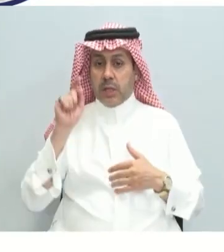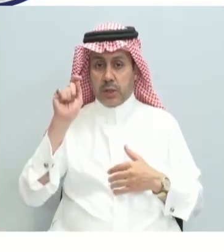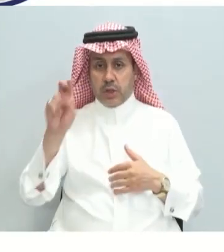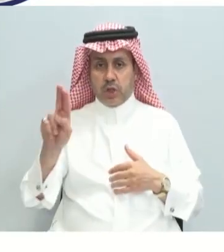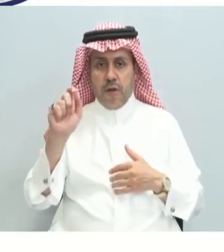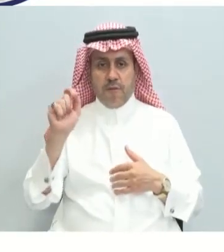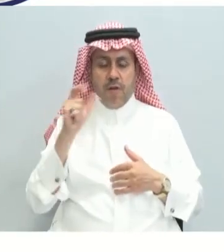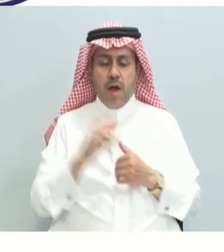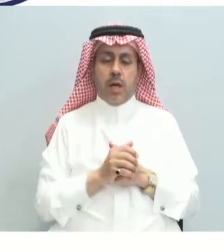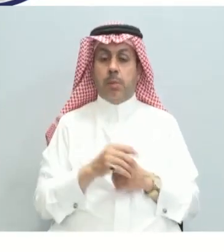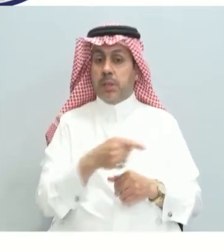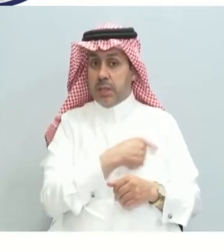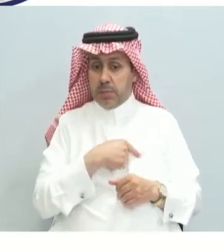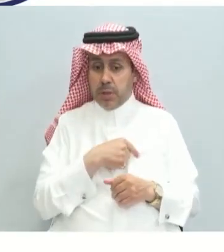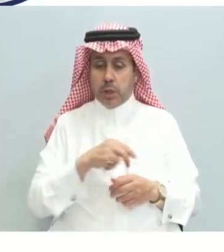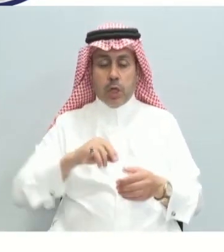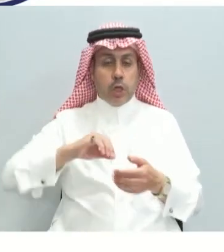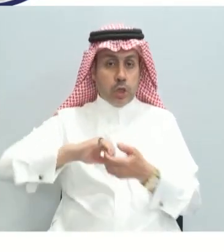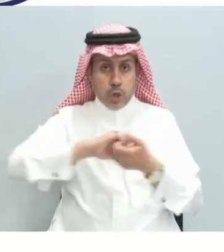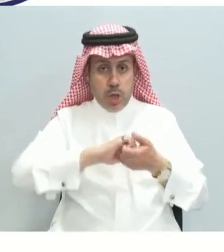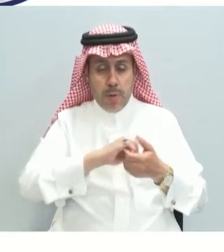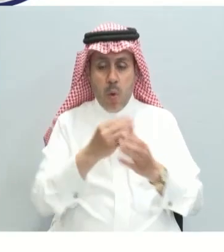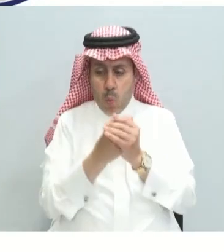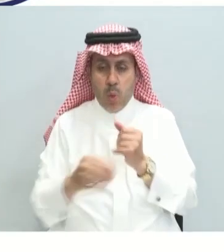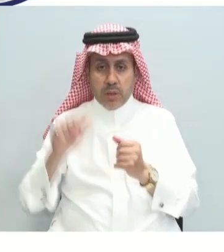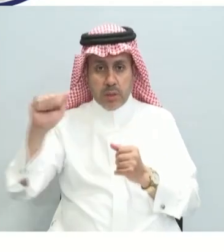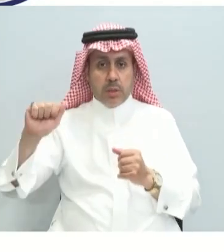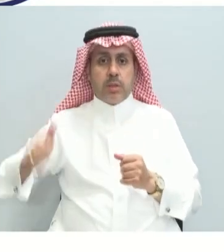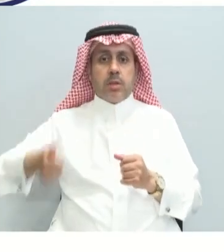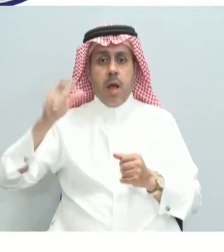بتسمية صاحبه لابنه صالح تفاؤلا